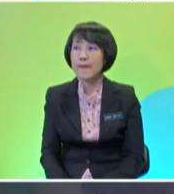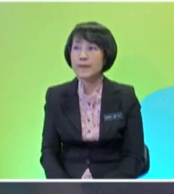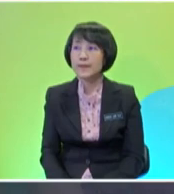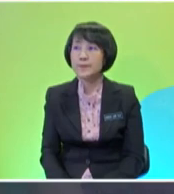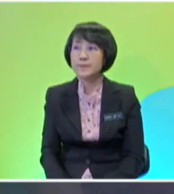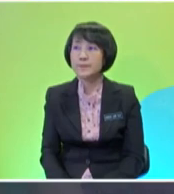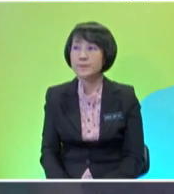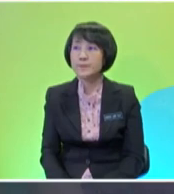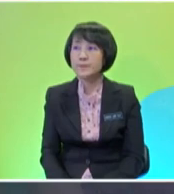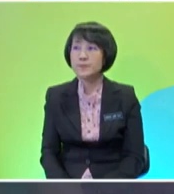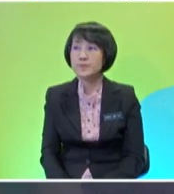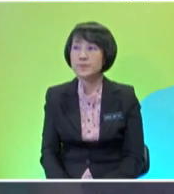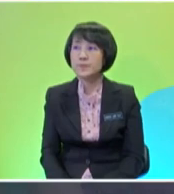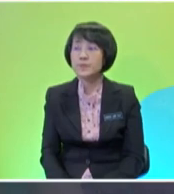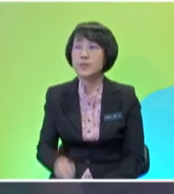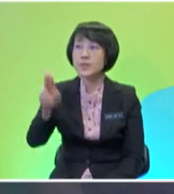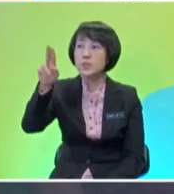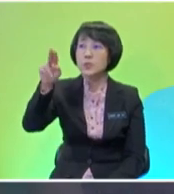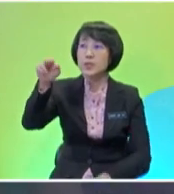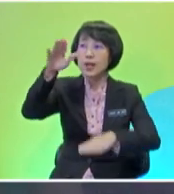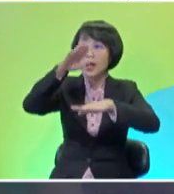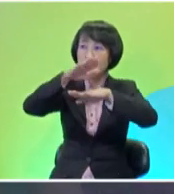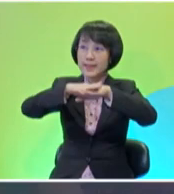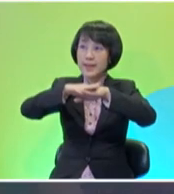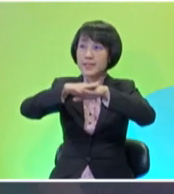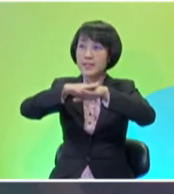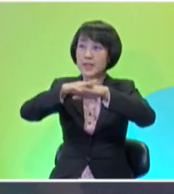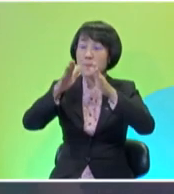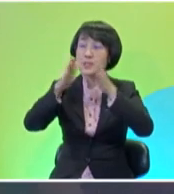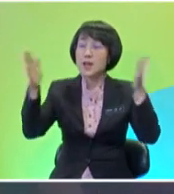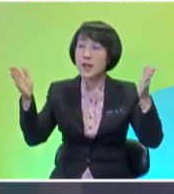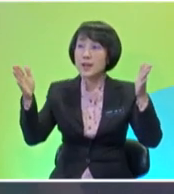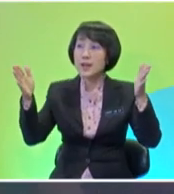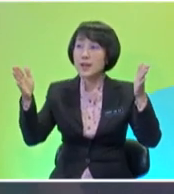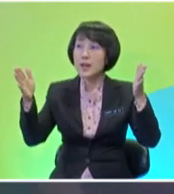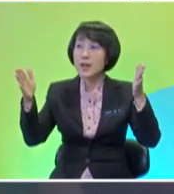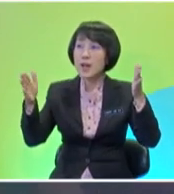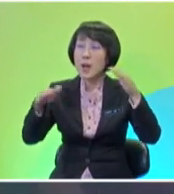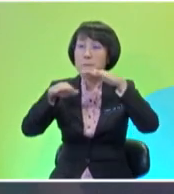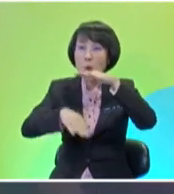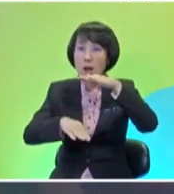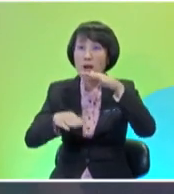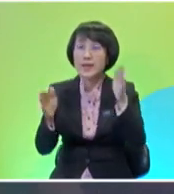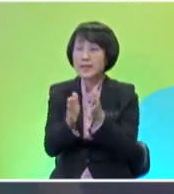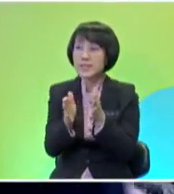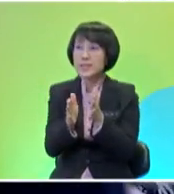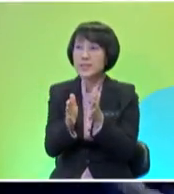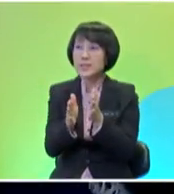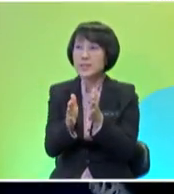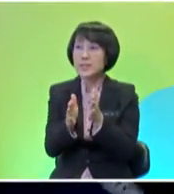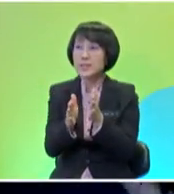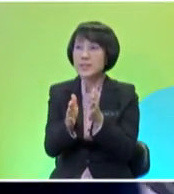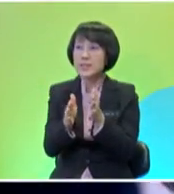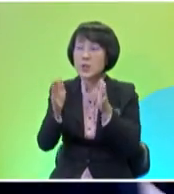boleh fokus. Okey, swiss ni di bahagian atas ni dia dia besar, Irfan. Betul. Okey, bahagian bawah ni kecil. Bahagian atas ni akan kita